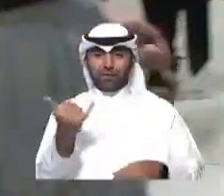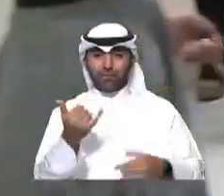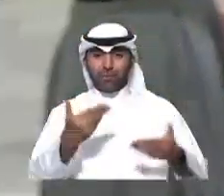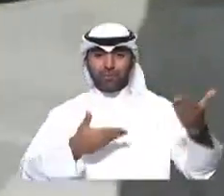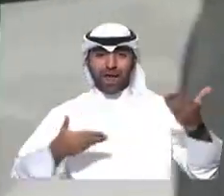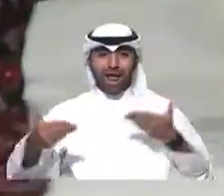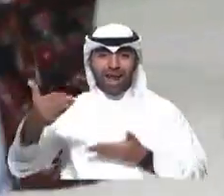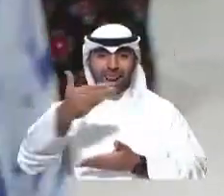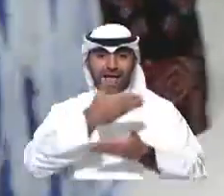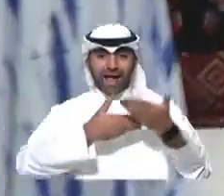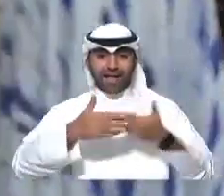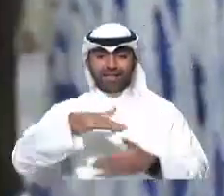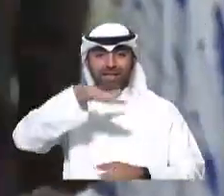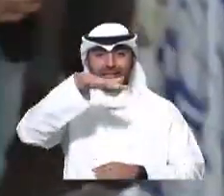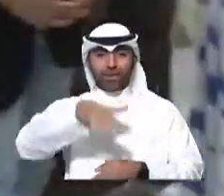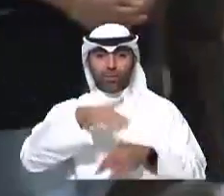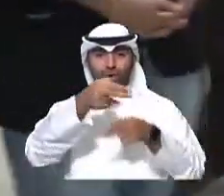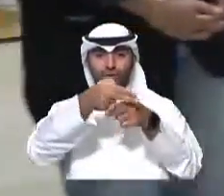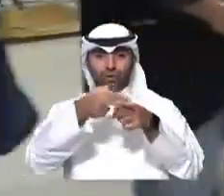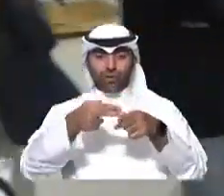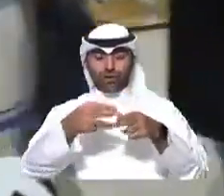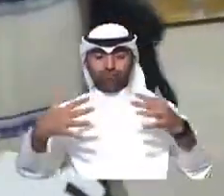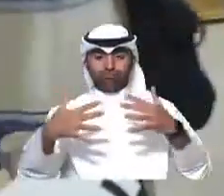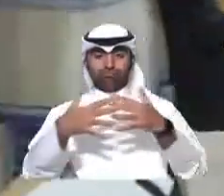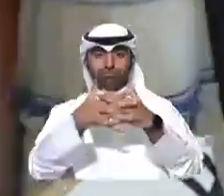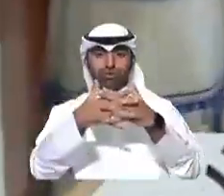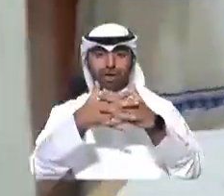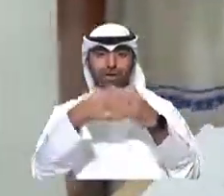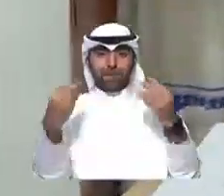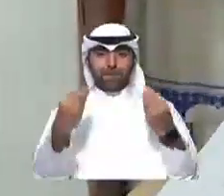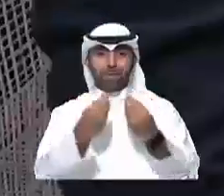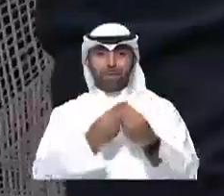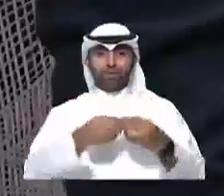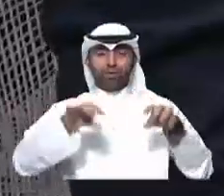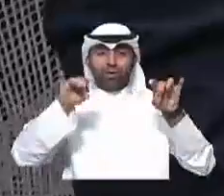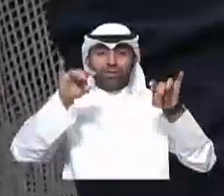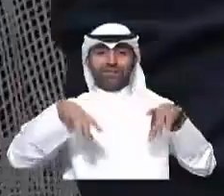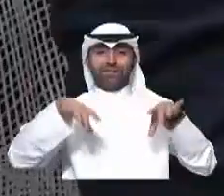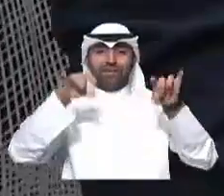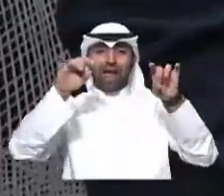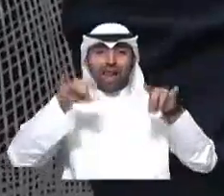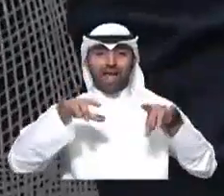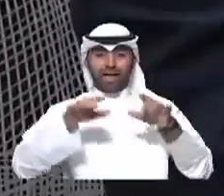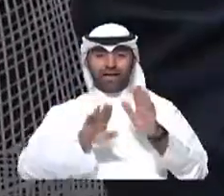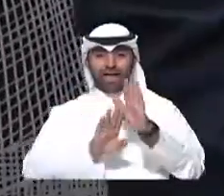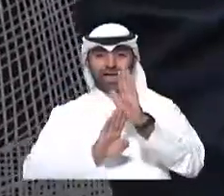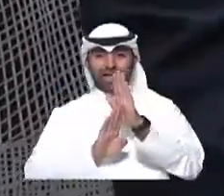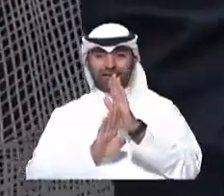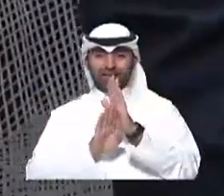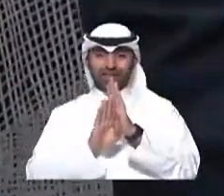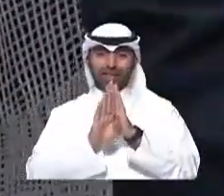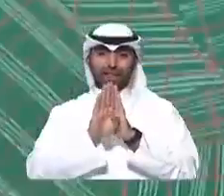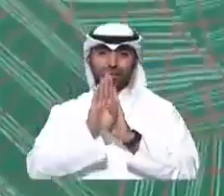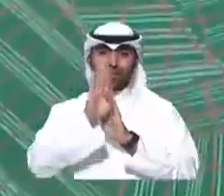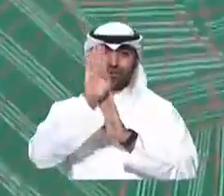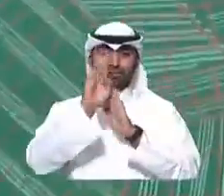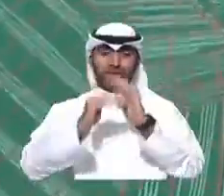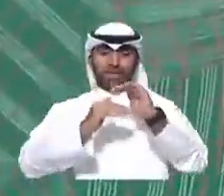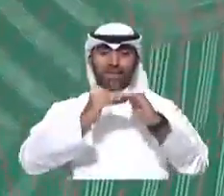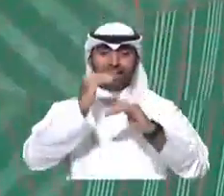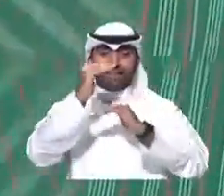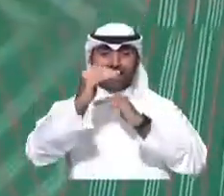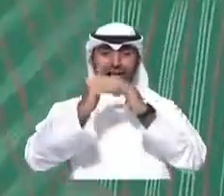الروابط مع أهم المرافق الثقافية في دولة الكويت مثل بيت السدو، على طريق النجاح